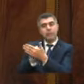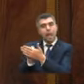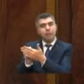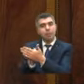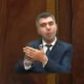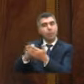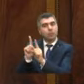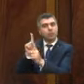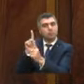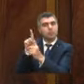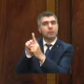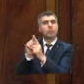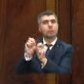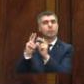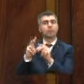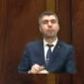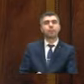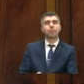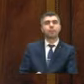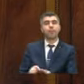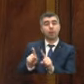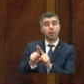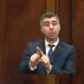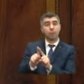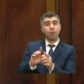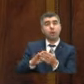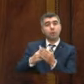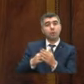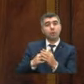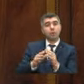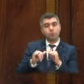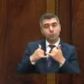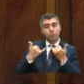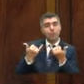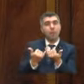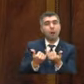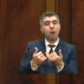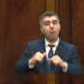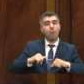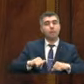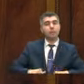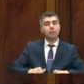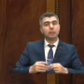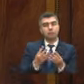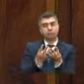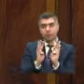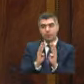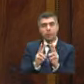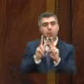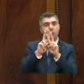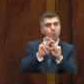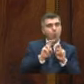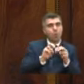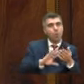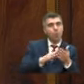البرامج ديالهم، عدد منها، وكثير من الامور ديالهم كتمر في مجلس الحكومه، ماشي كتجي هكاك فارغه بعيده كانهم حتى